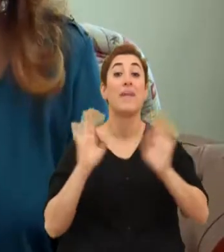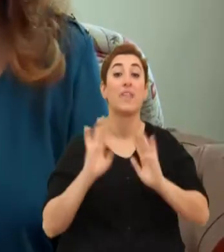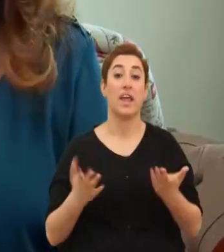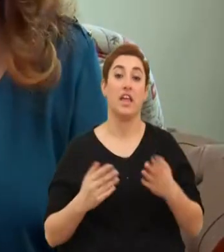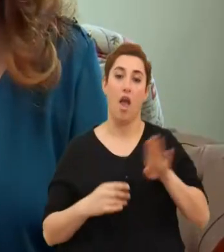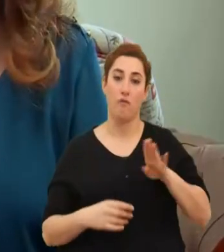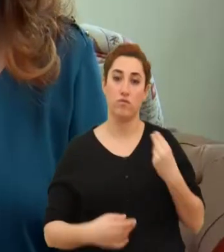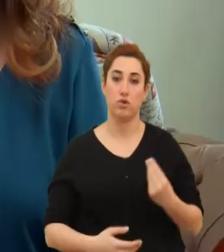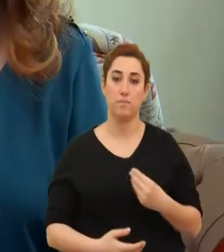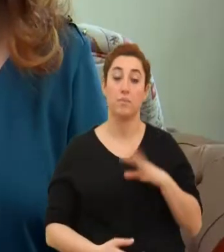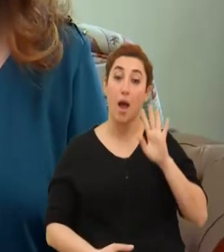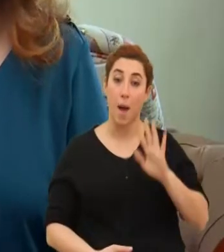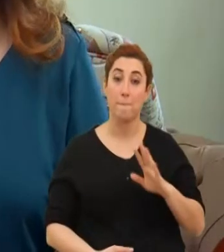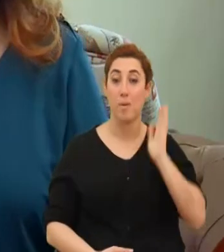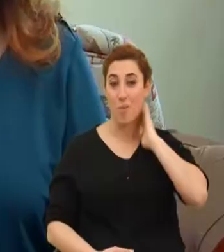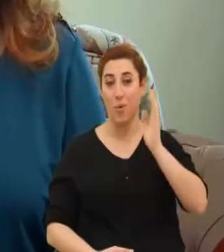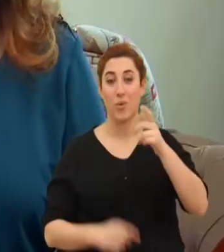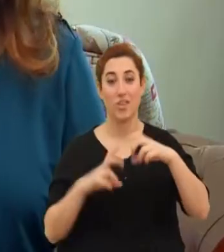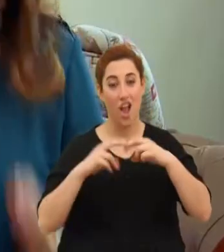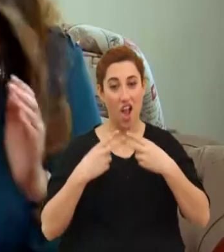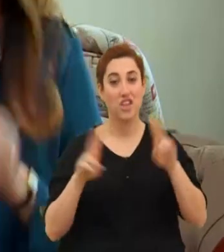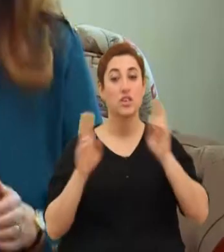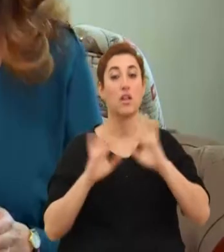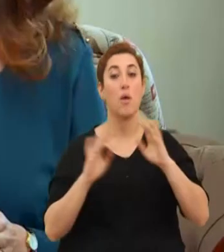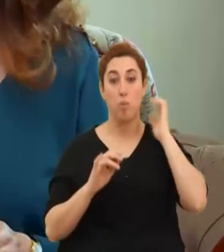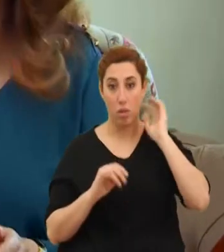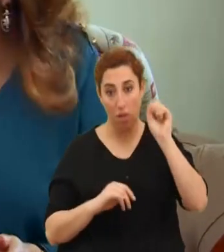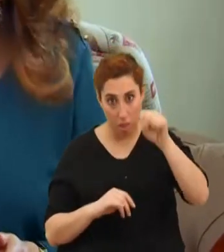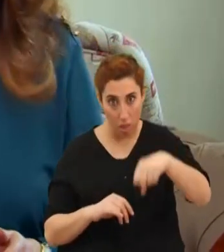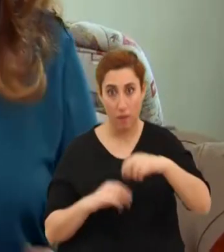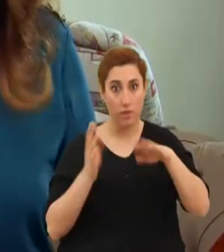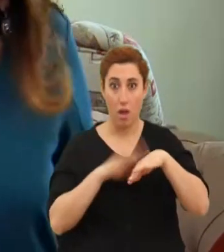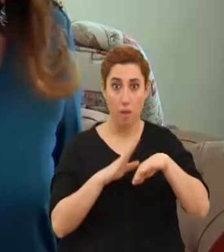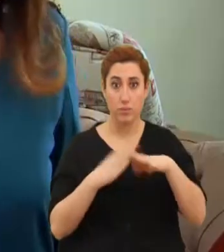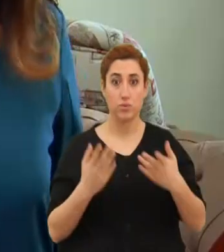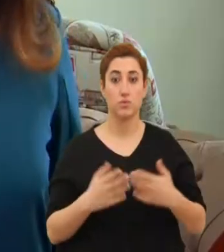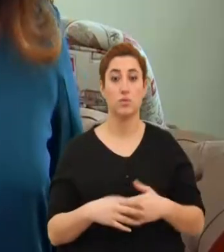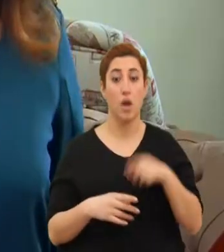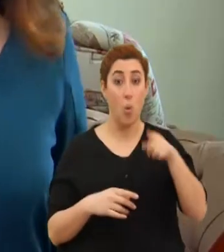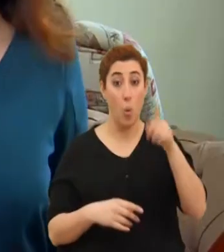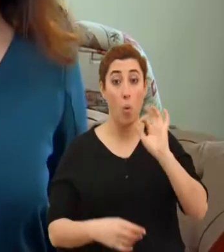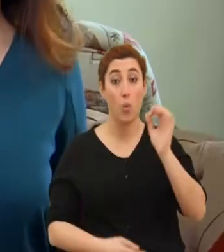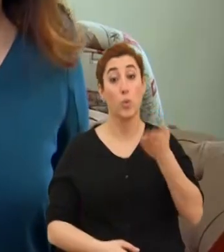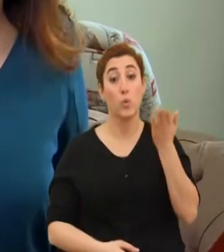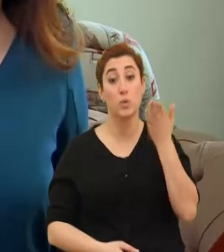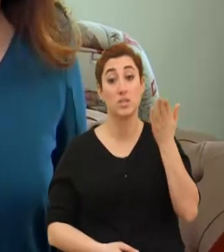değil yavrucuğum. Ama boyundan açılır ya genelde. Ne bu böyle, üstüme, ha?